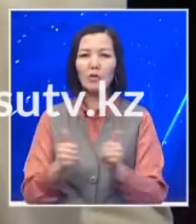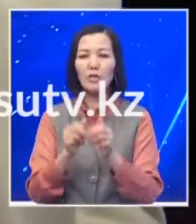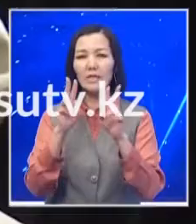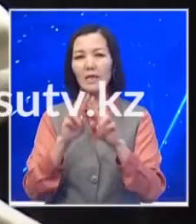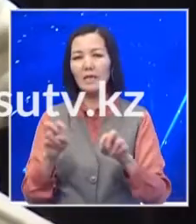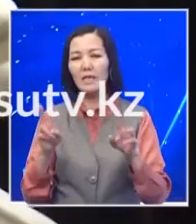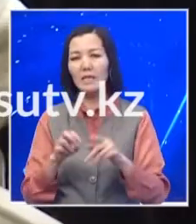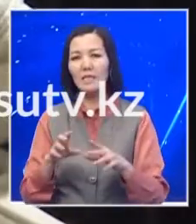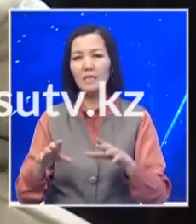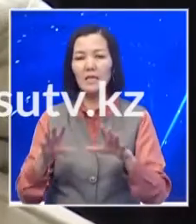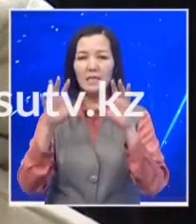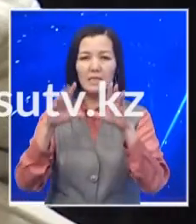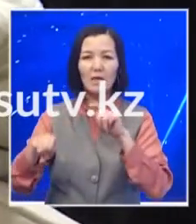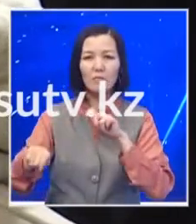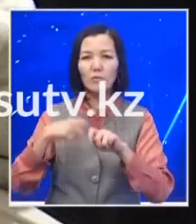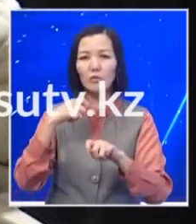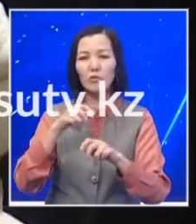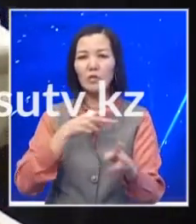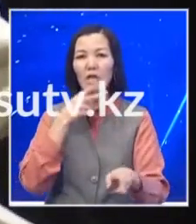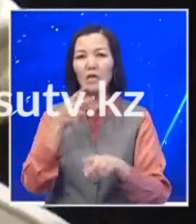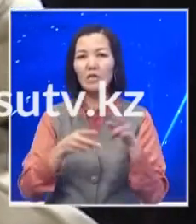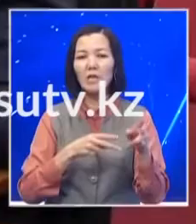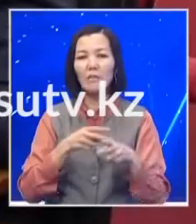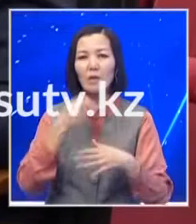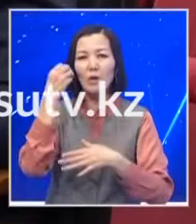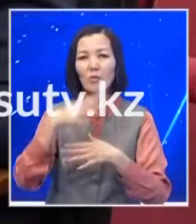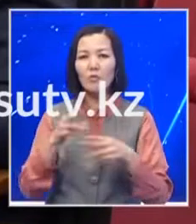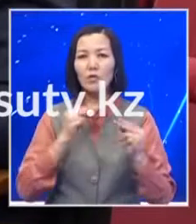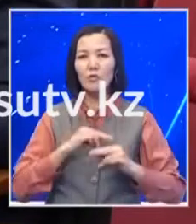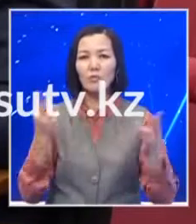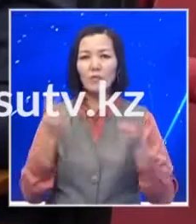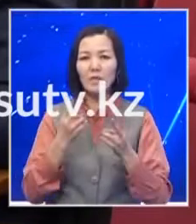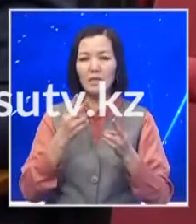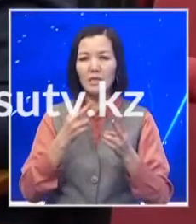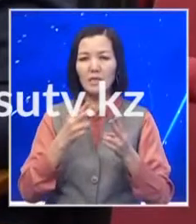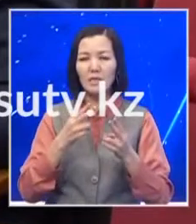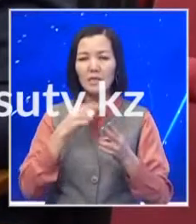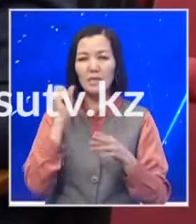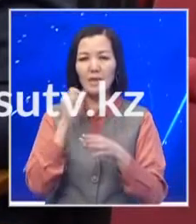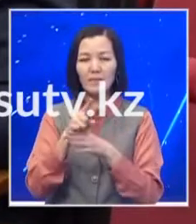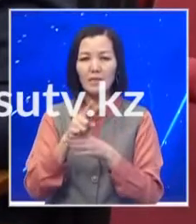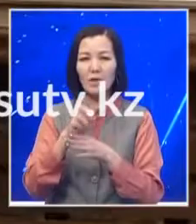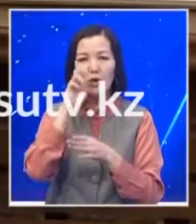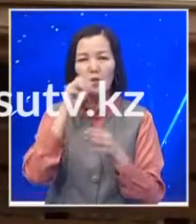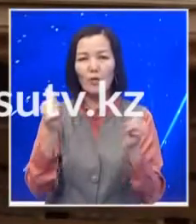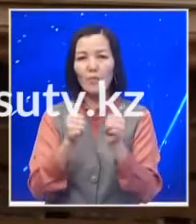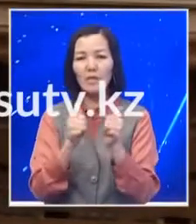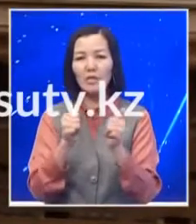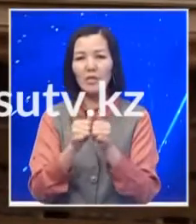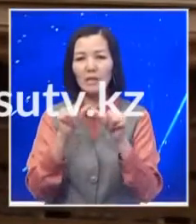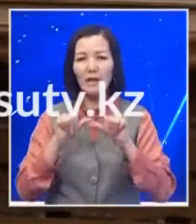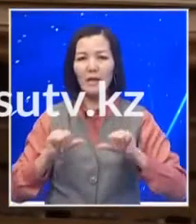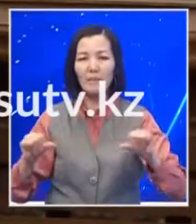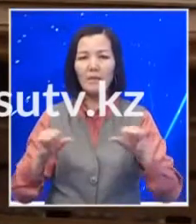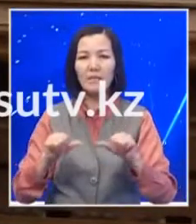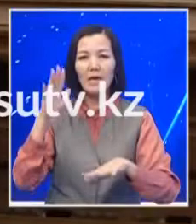кезіндегі заң бұзушылықтарға шағым жасауға болатын кол орталықтар жұмыс істеуі тиістігін баса айтты. Үкімет жанындағы ведомствоаралық